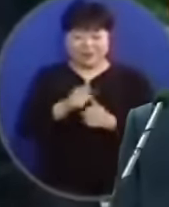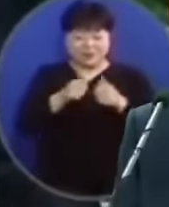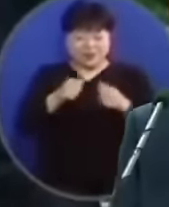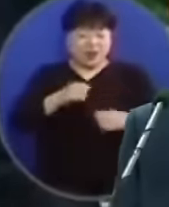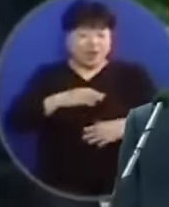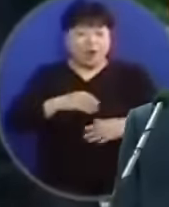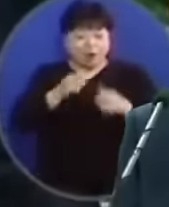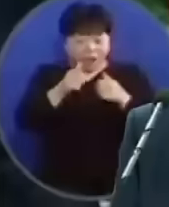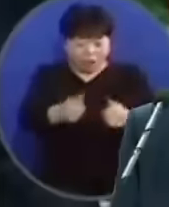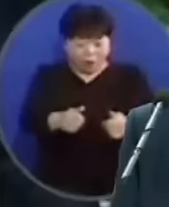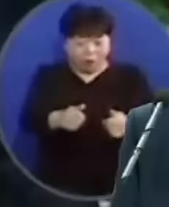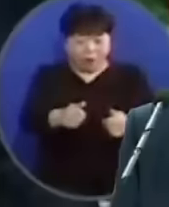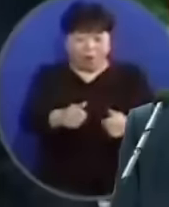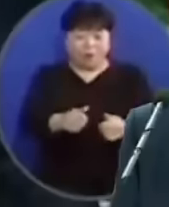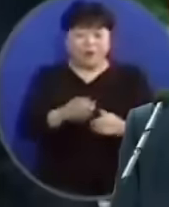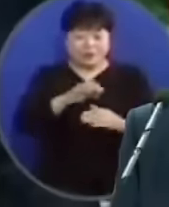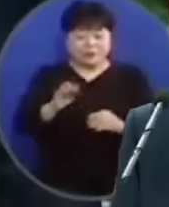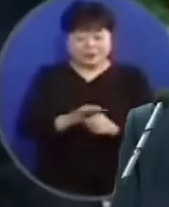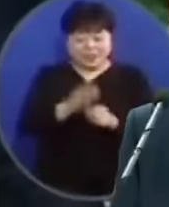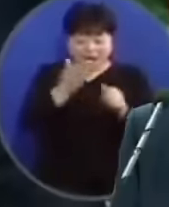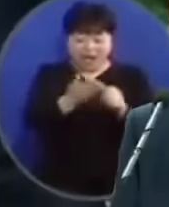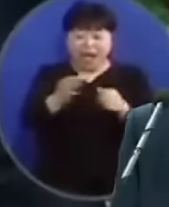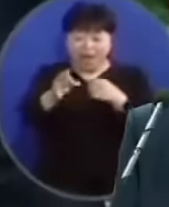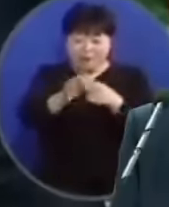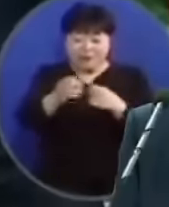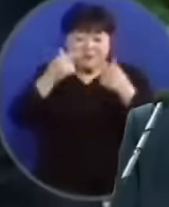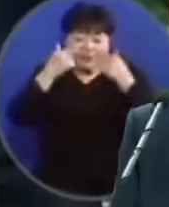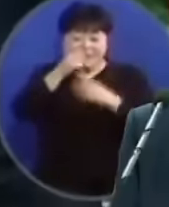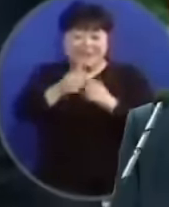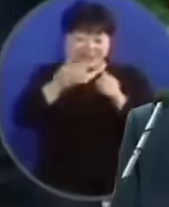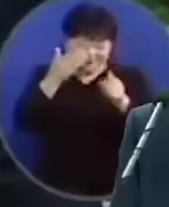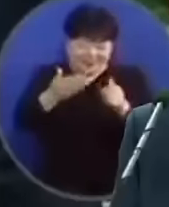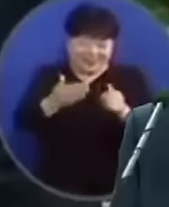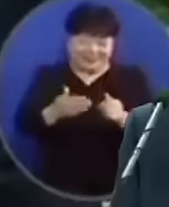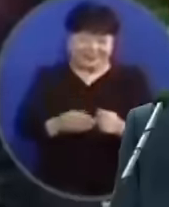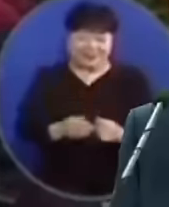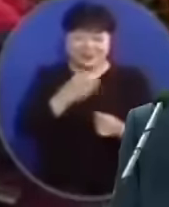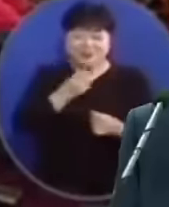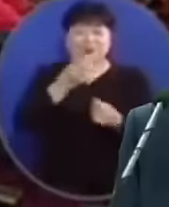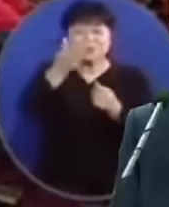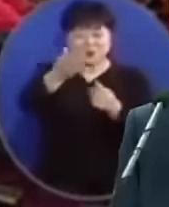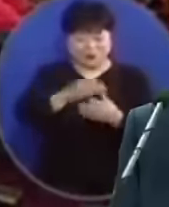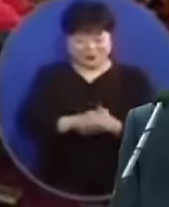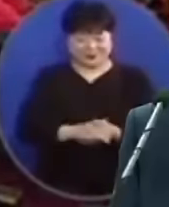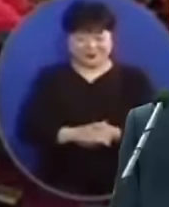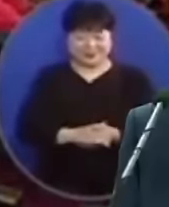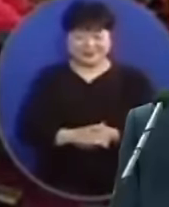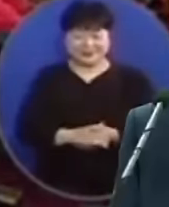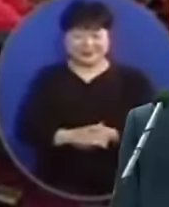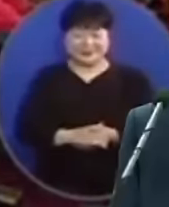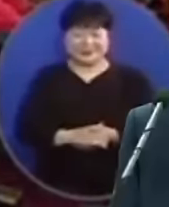경외하고 이웃을 사랑하면 반드시 하나님께서 그 사람에게 축복을 주는 것입니다.